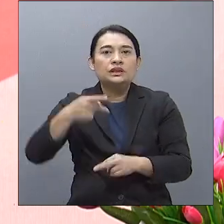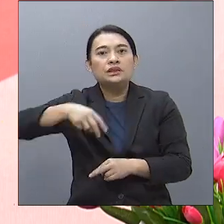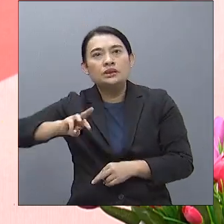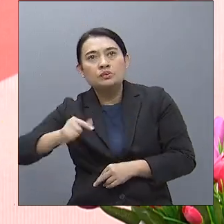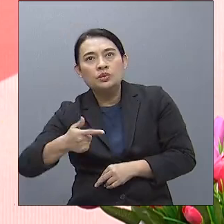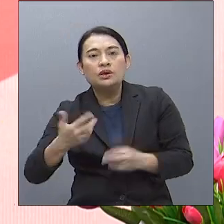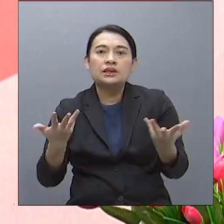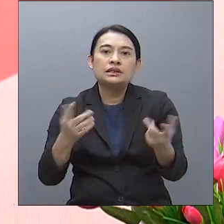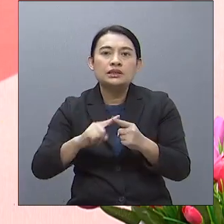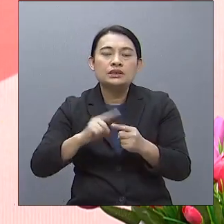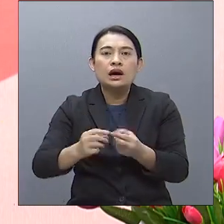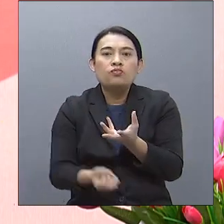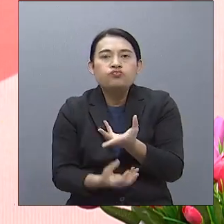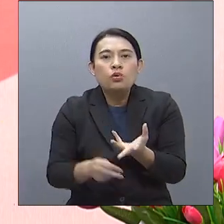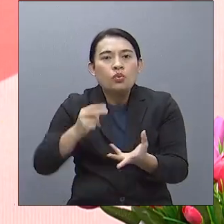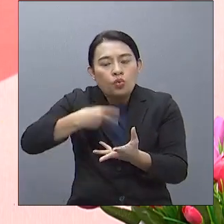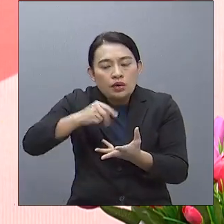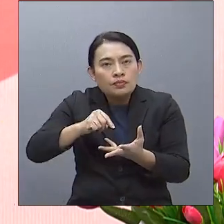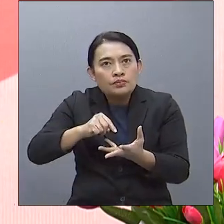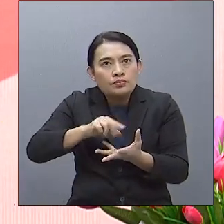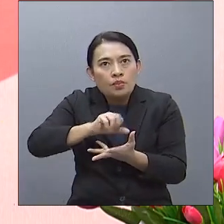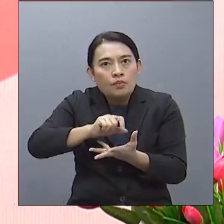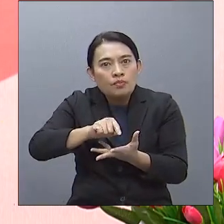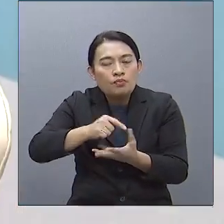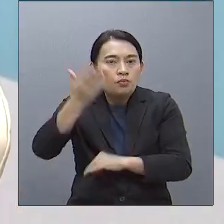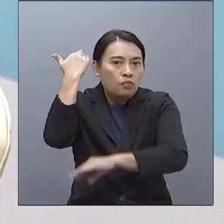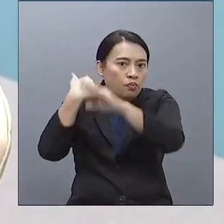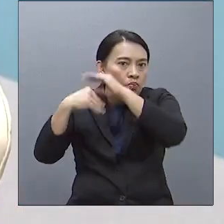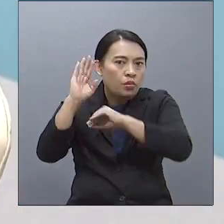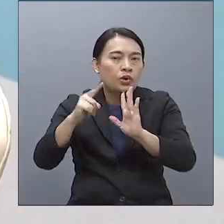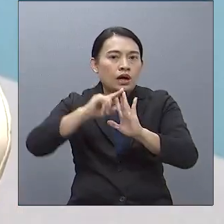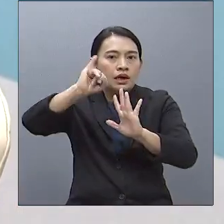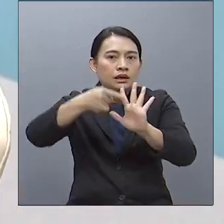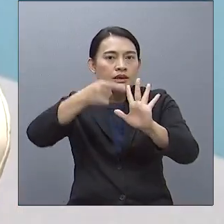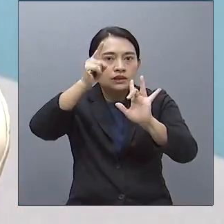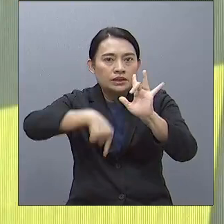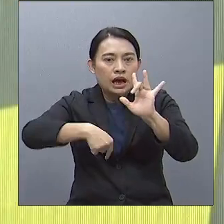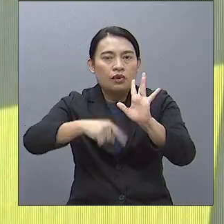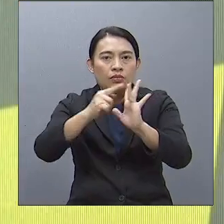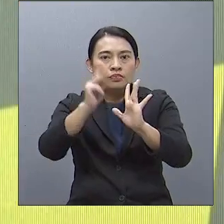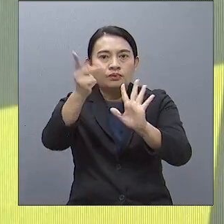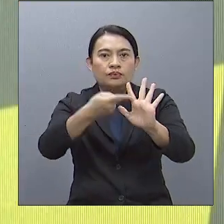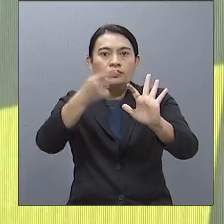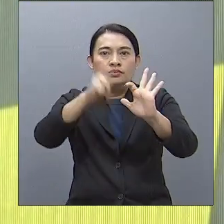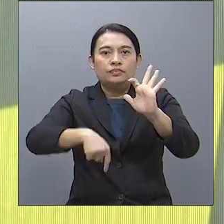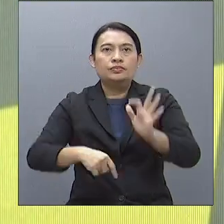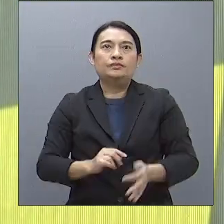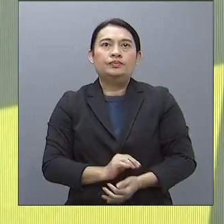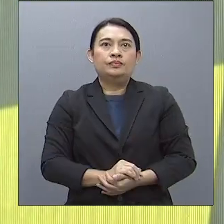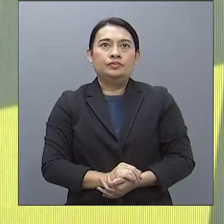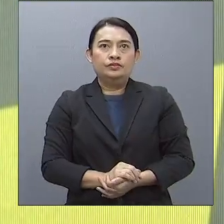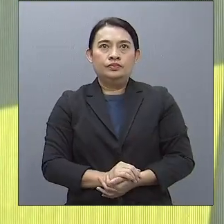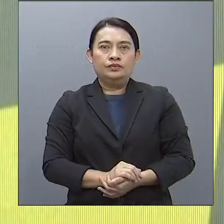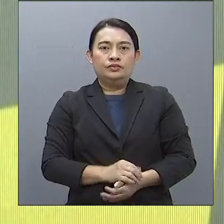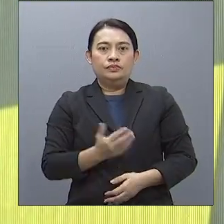ต้มยำโบราณเจ้าเก่า เหรอฮะ ต้องเข้าแล้วเพราะว่าน่าจะเป็นแม่หรือยายหรืออะไรอย่างเงี้ย ใครคือคุณพงพะเยีย